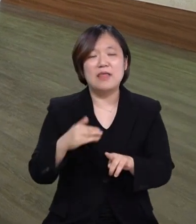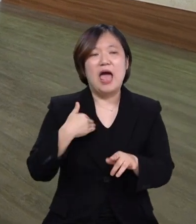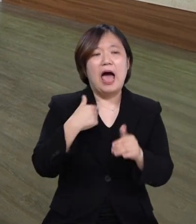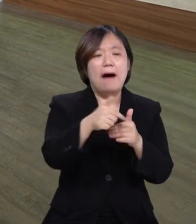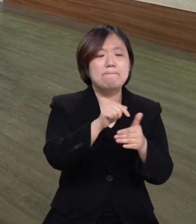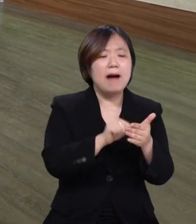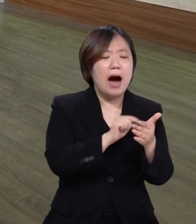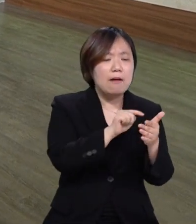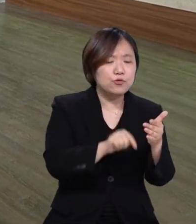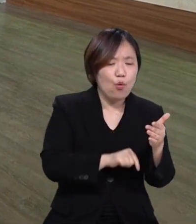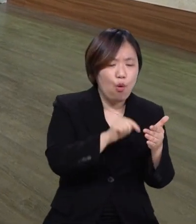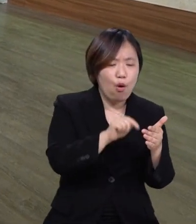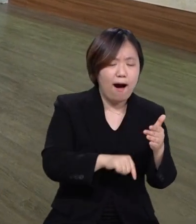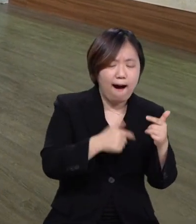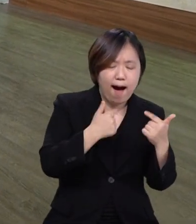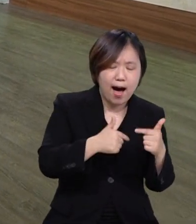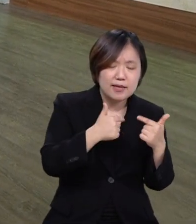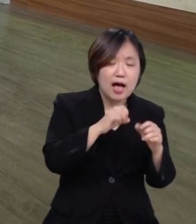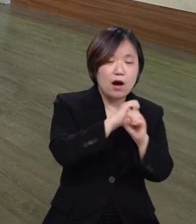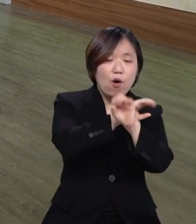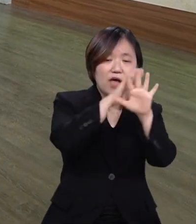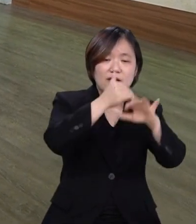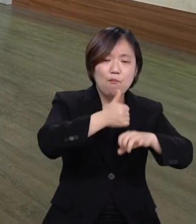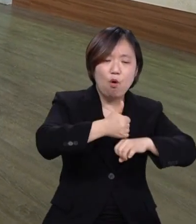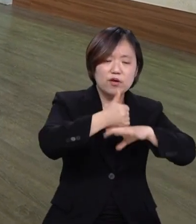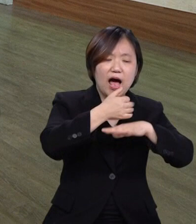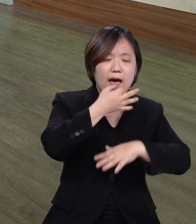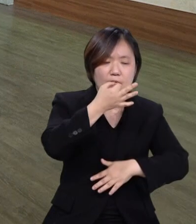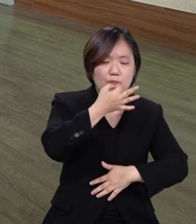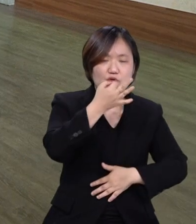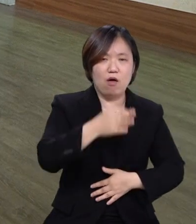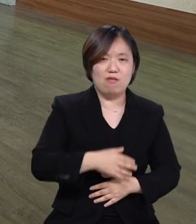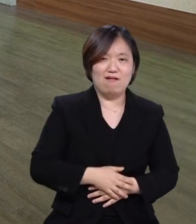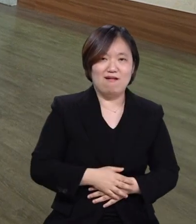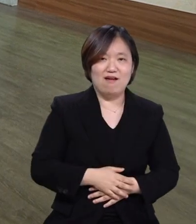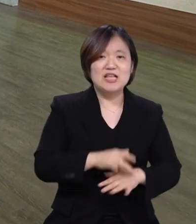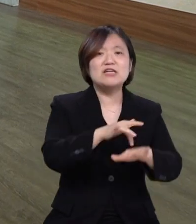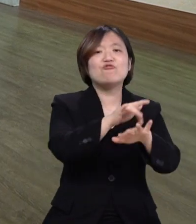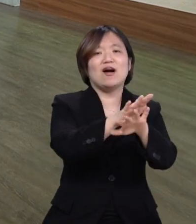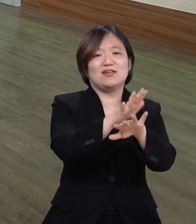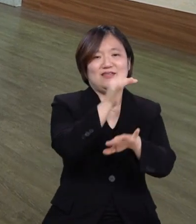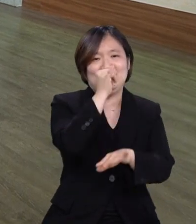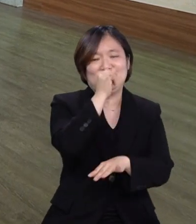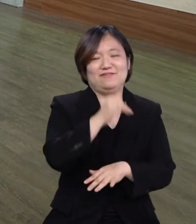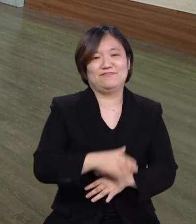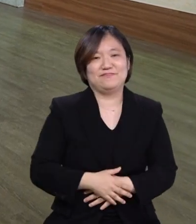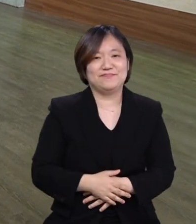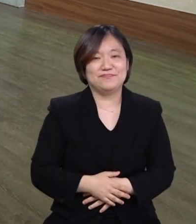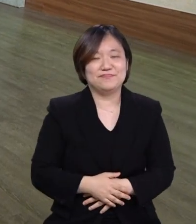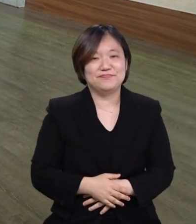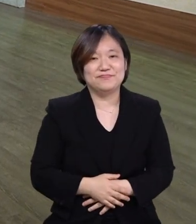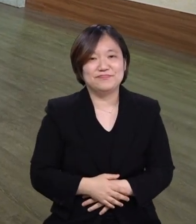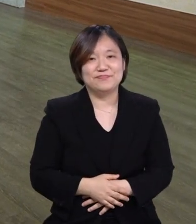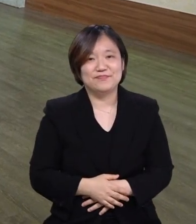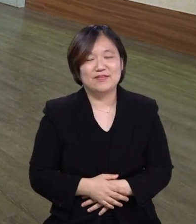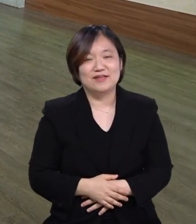이렇게 항상 입버릇처럼 관세음보살 관세음보살 염불하던 습관이 있었답니다